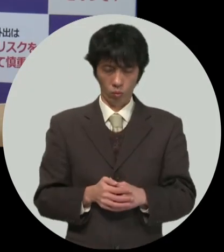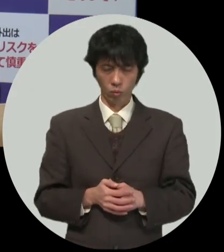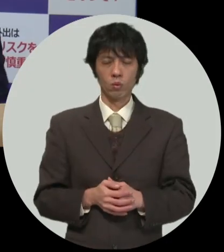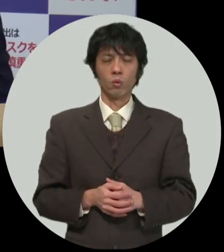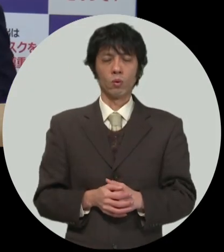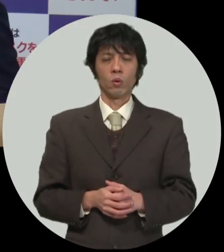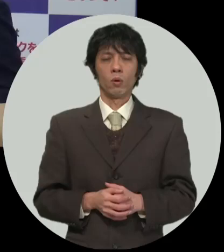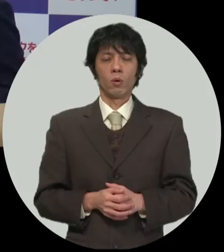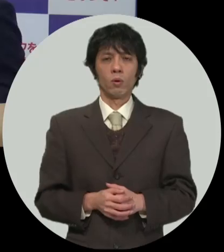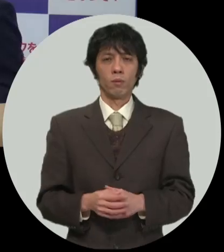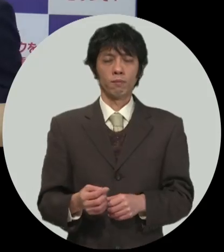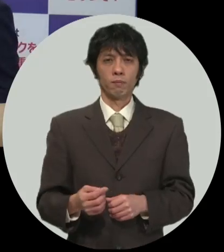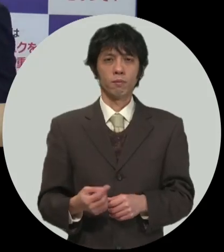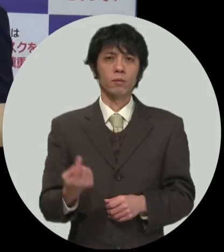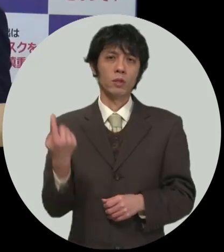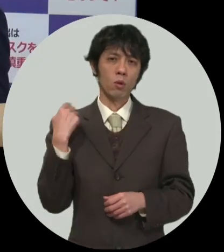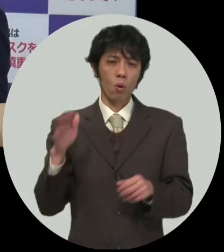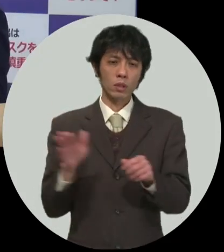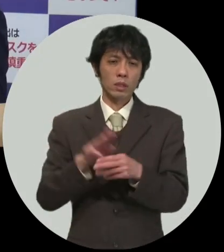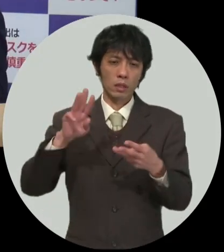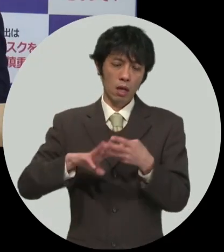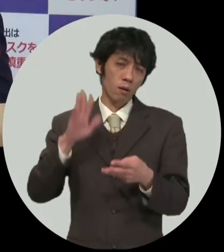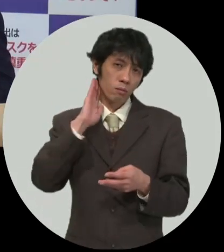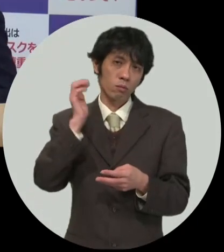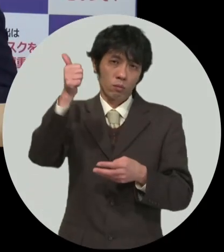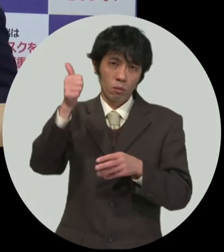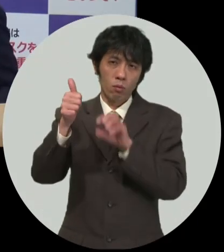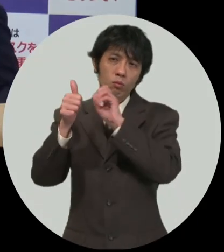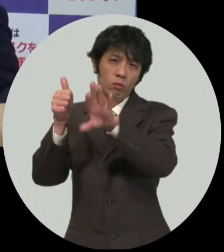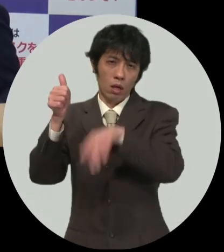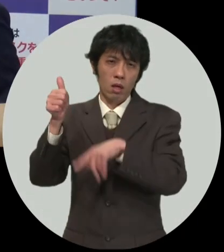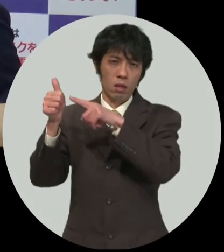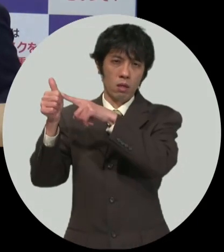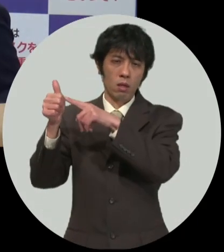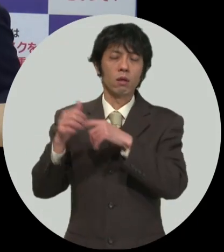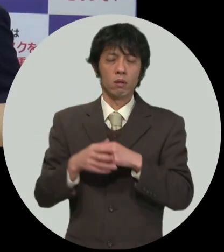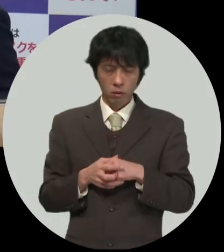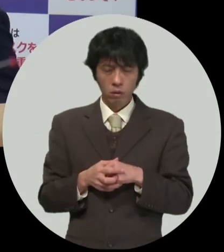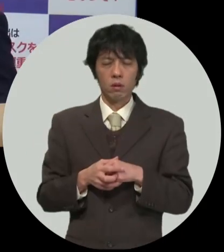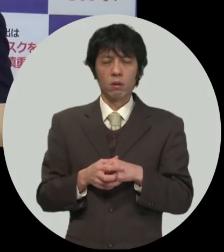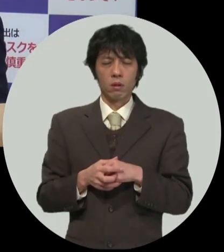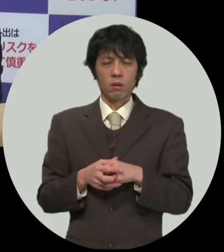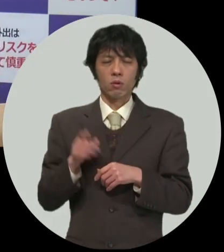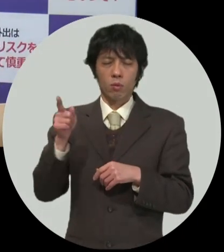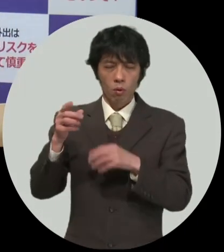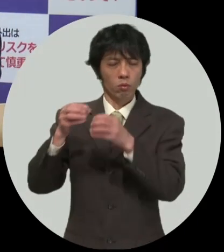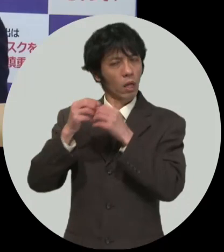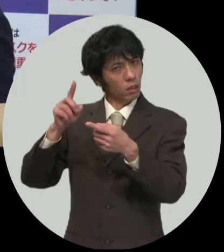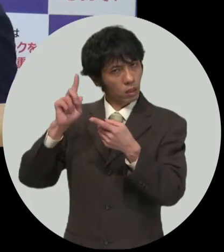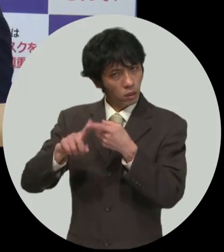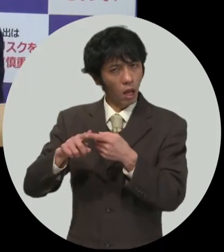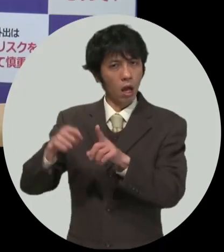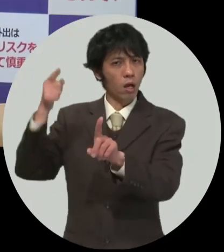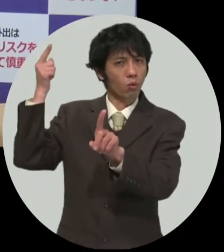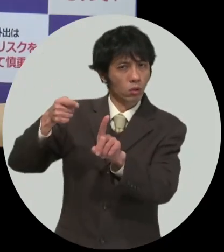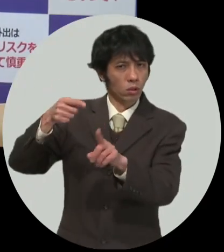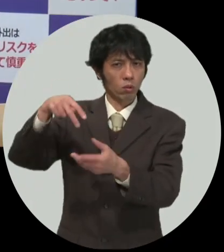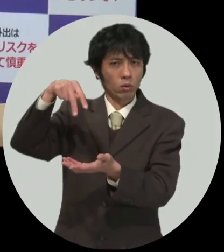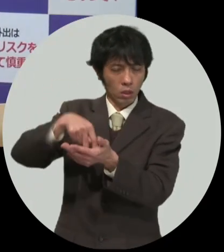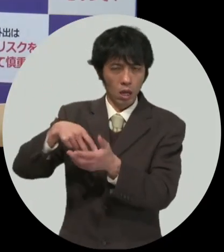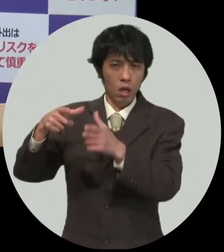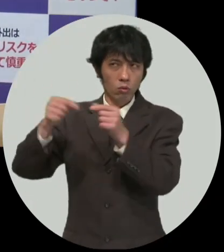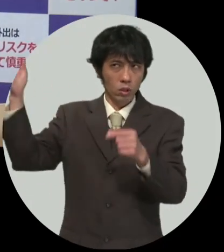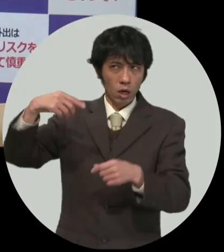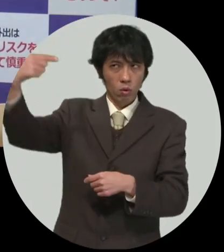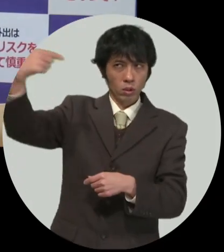昨日の総理のご発言もございまして、いずれあれも具体的な措置として国の方から指示があると思